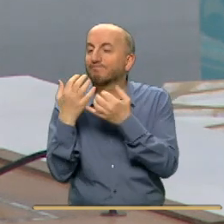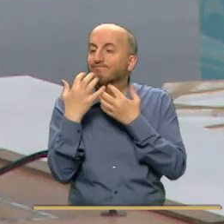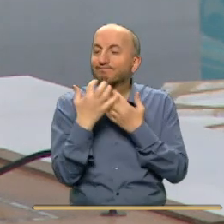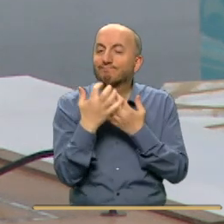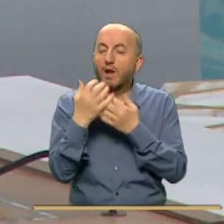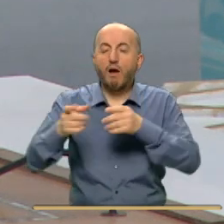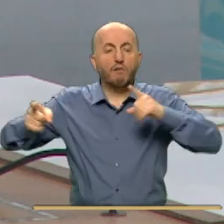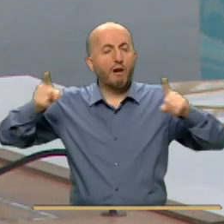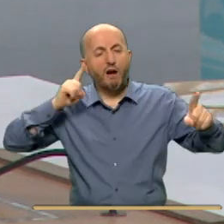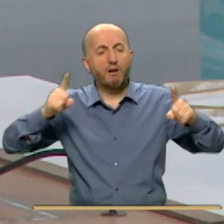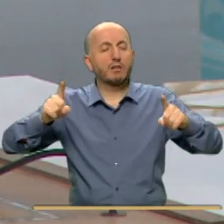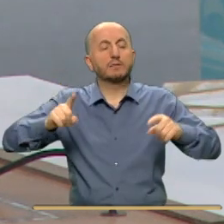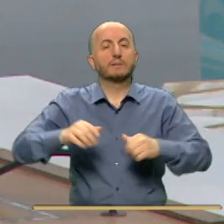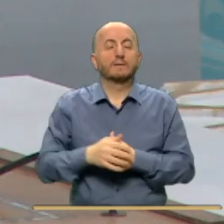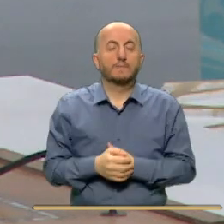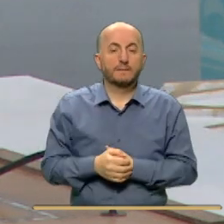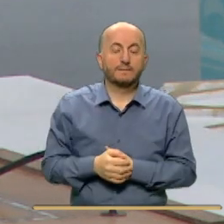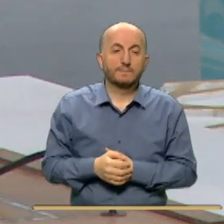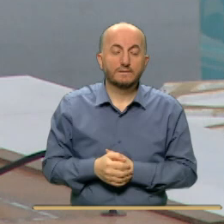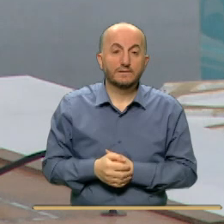merhameti, adaleti, tevhidi